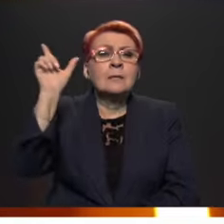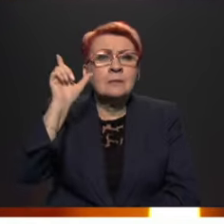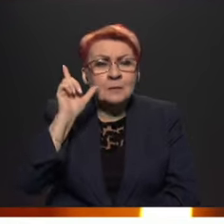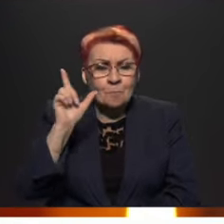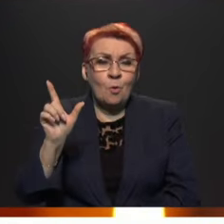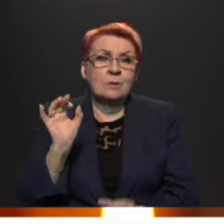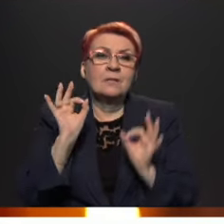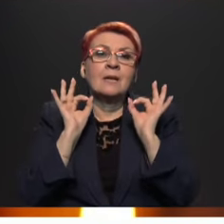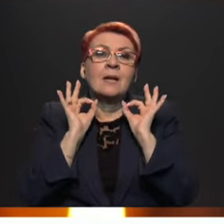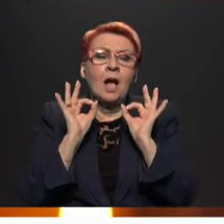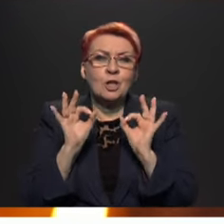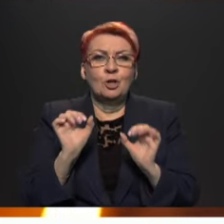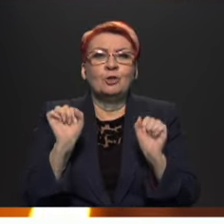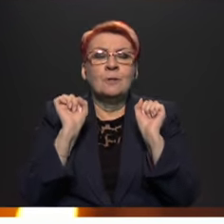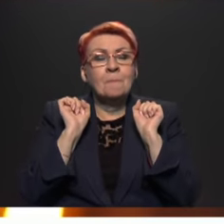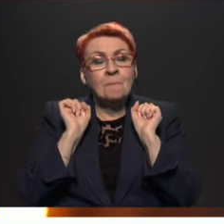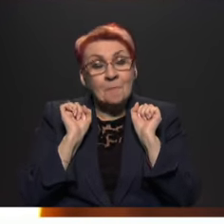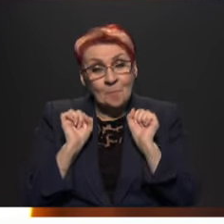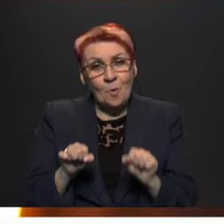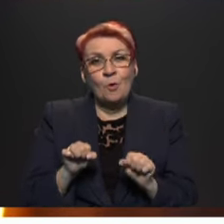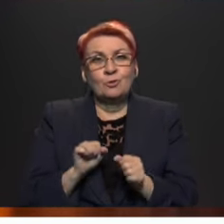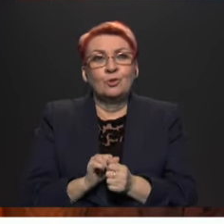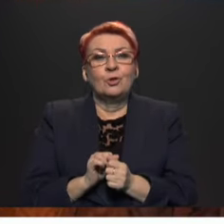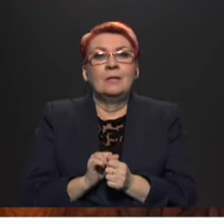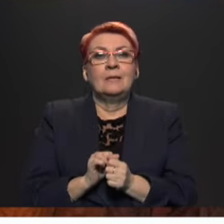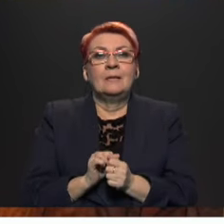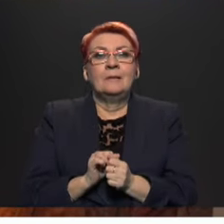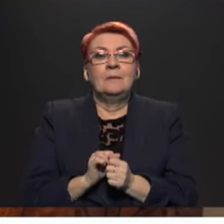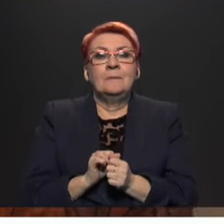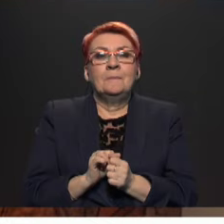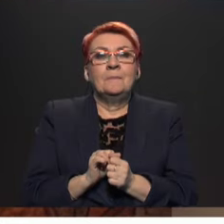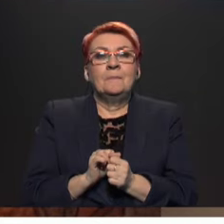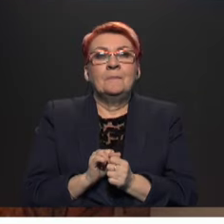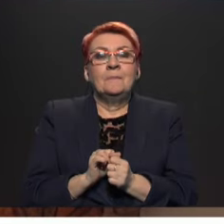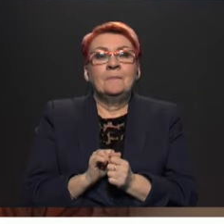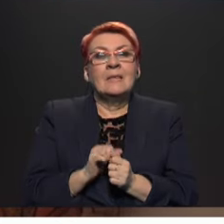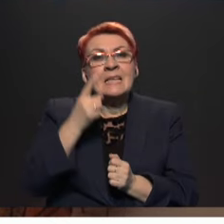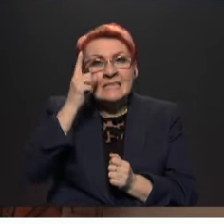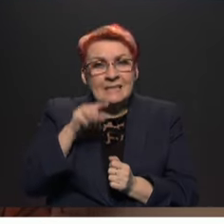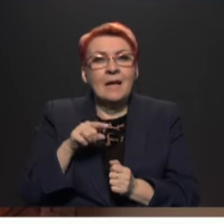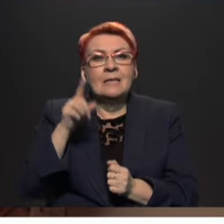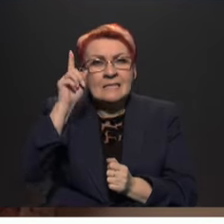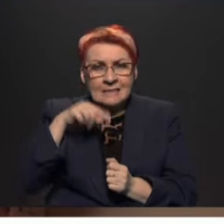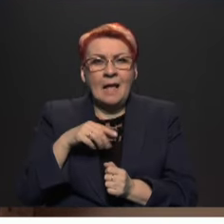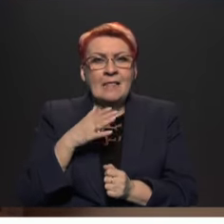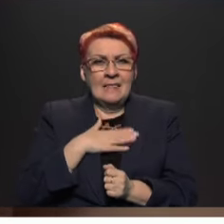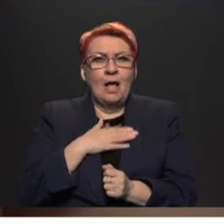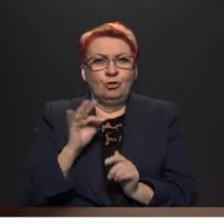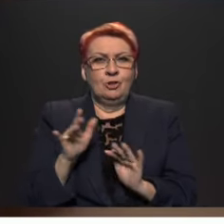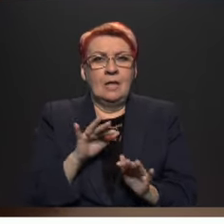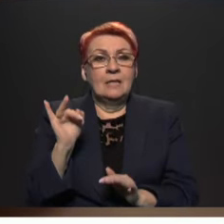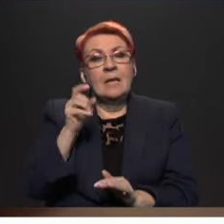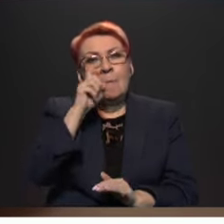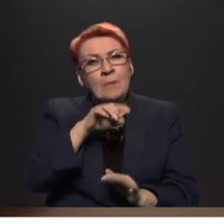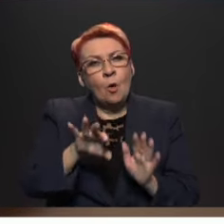Господь, конечно, может предузнать наши деяния, но он предузнает и плохой